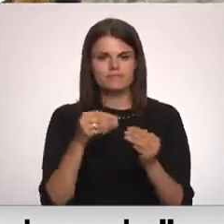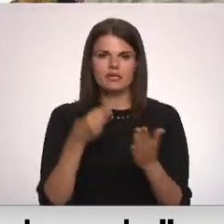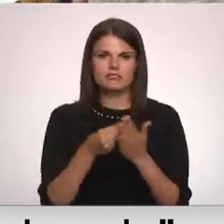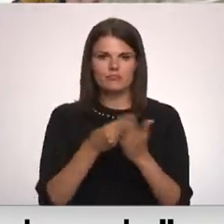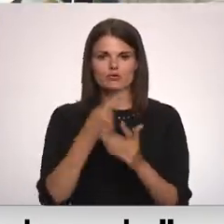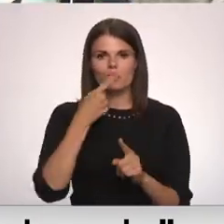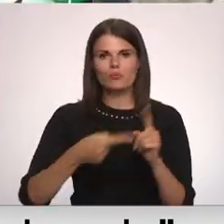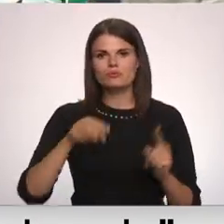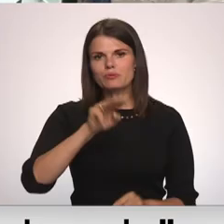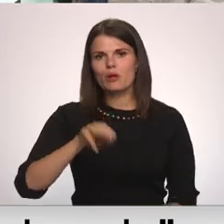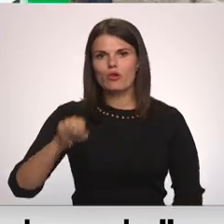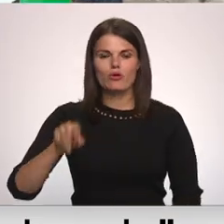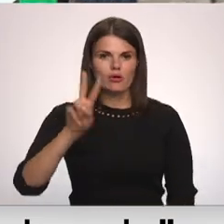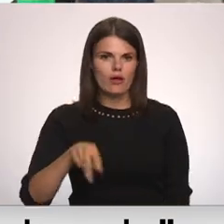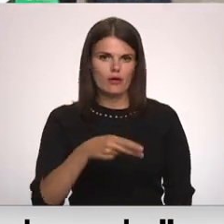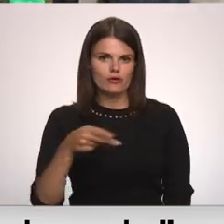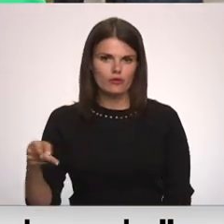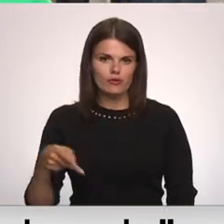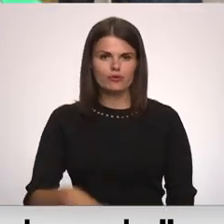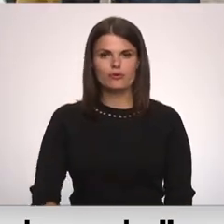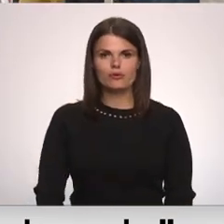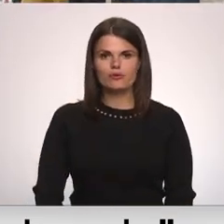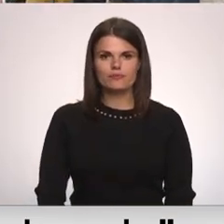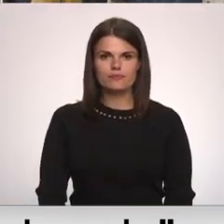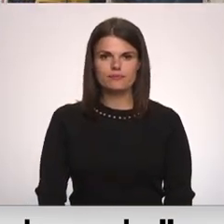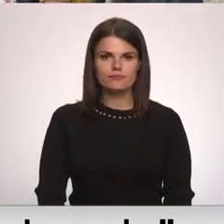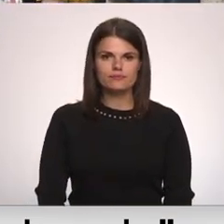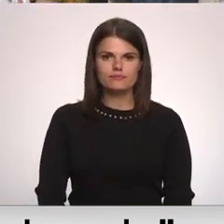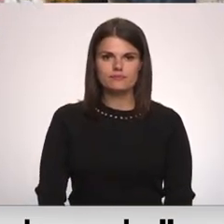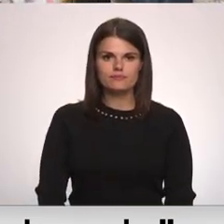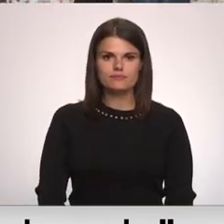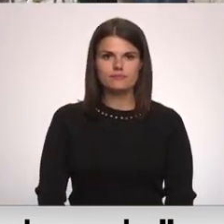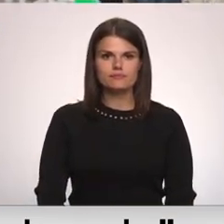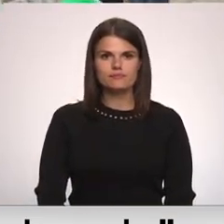500 000 eiro. Sandra Leitāne, Andris Pāns, Vidzemes televīzija.